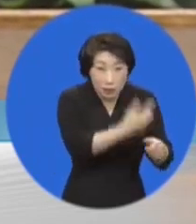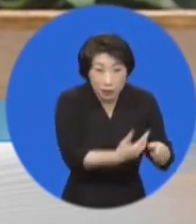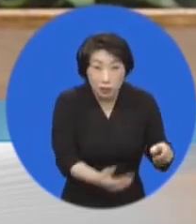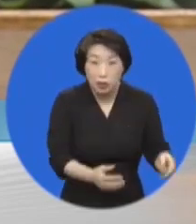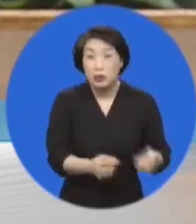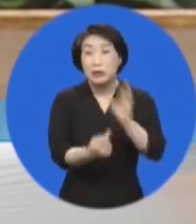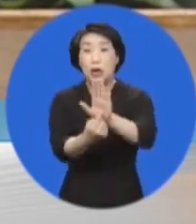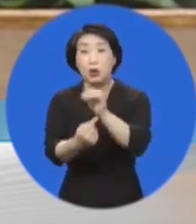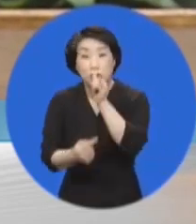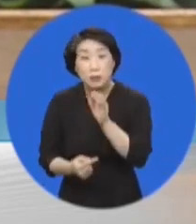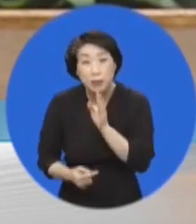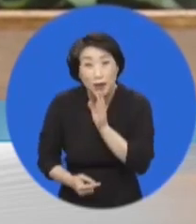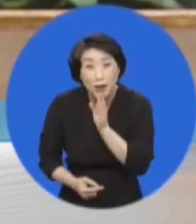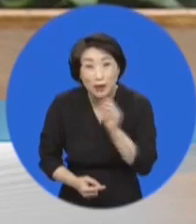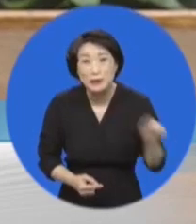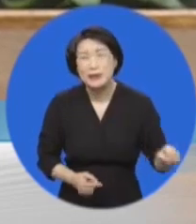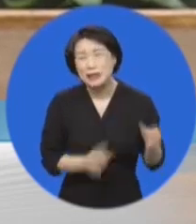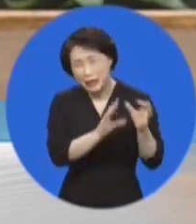예 성전에서